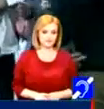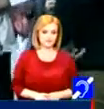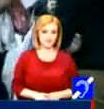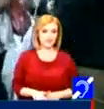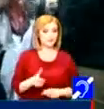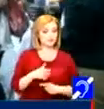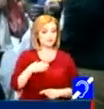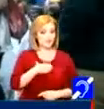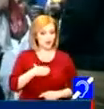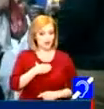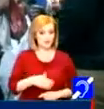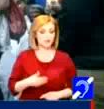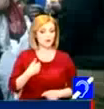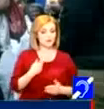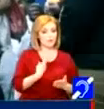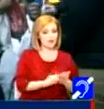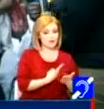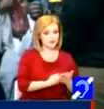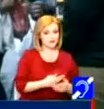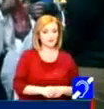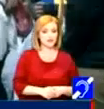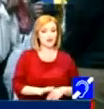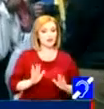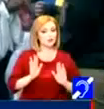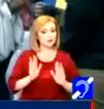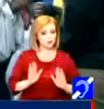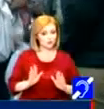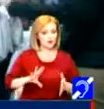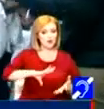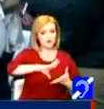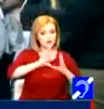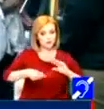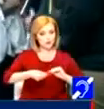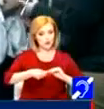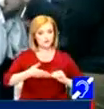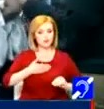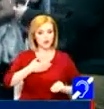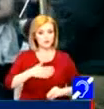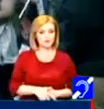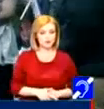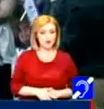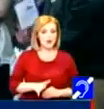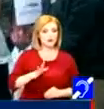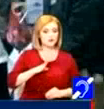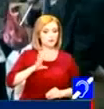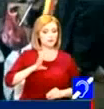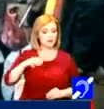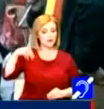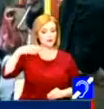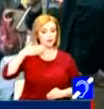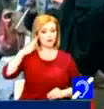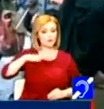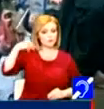moment important pentru că vrem să arătăm nu numai rezultatele noastre ca președinție a Consiliului Uniunii Europene,